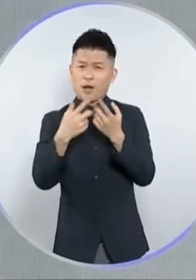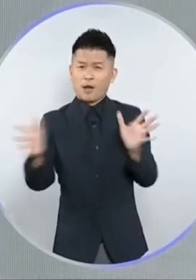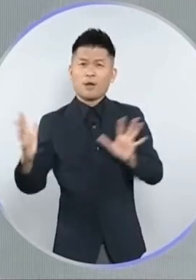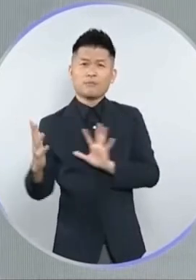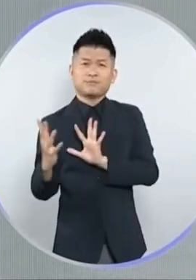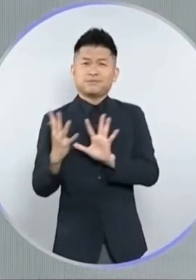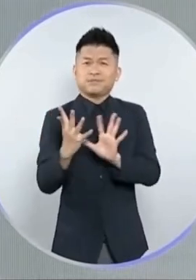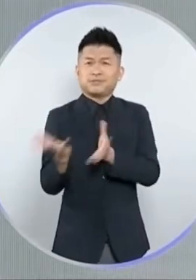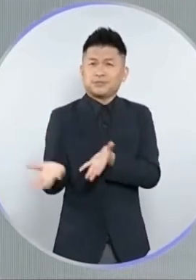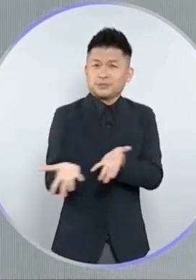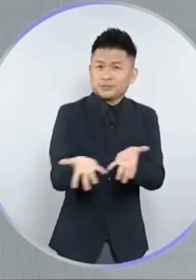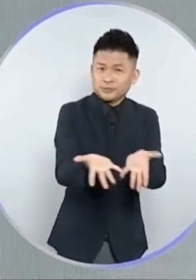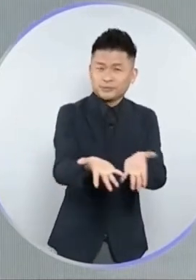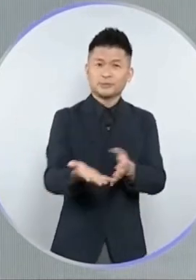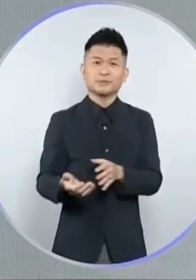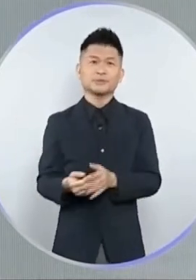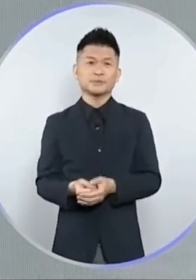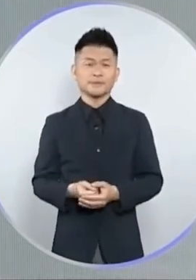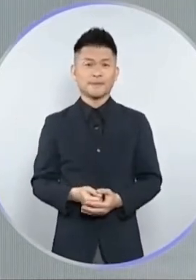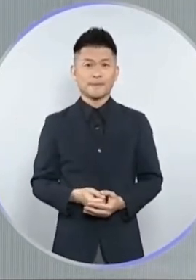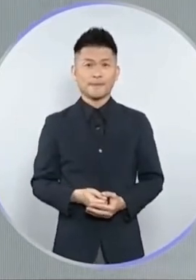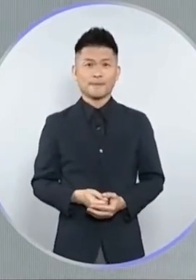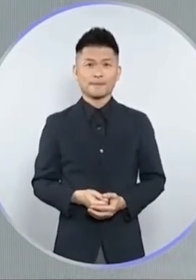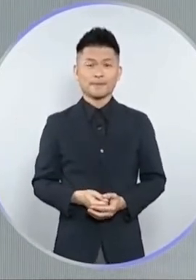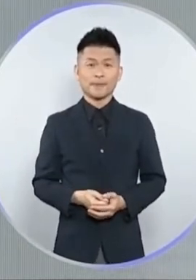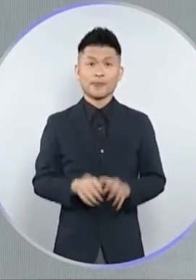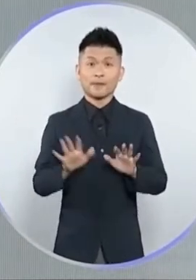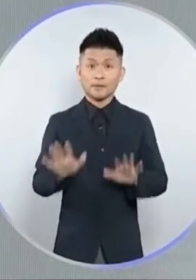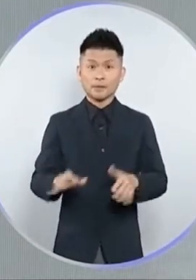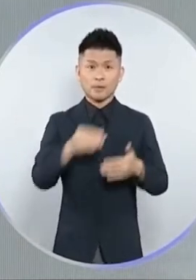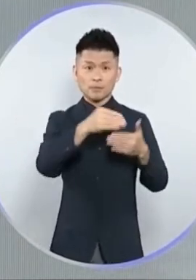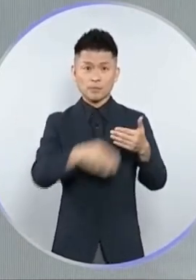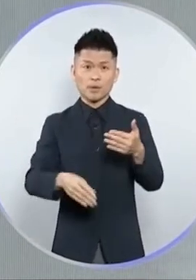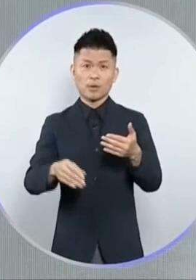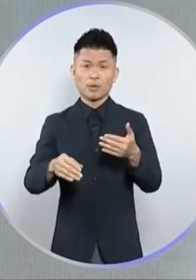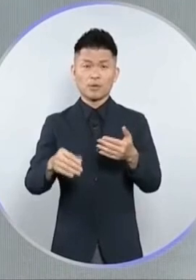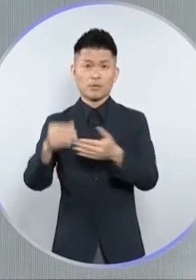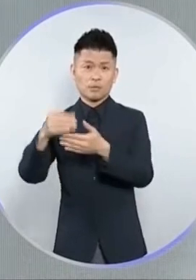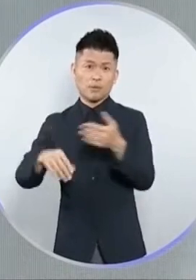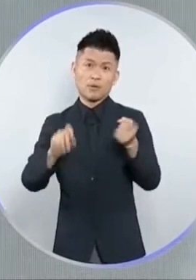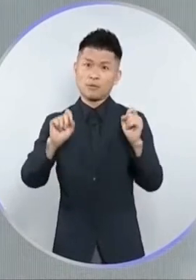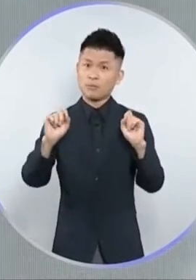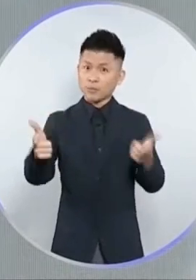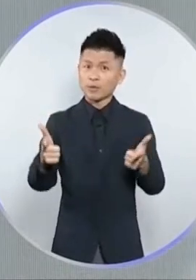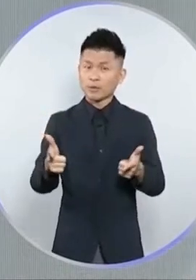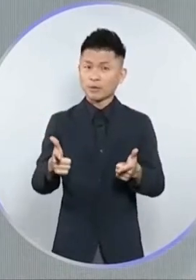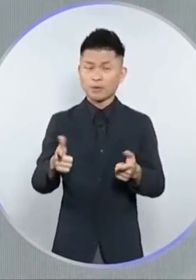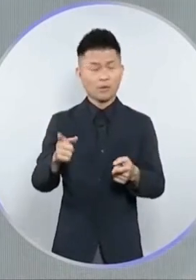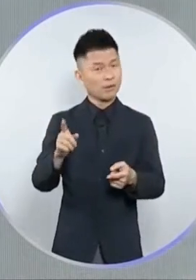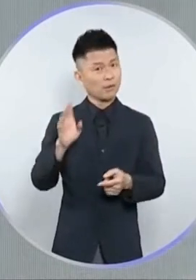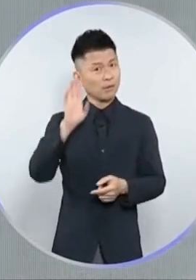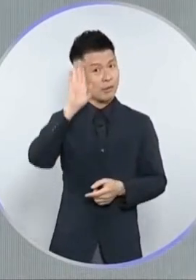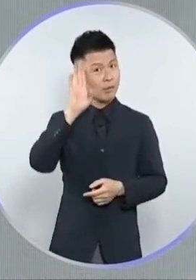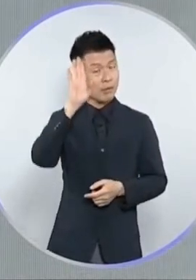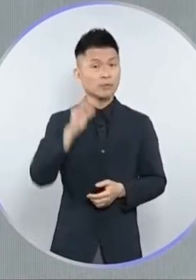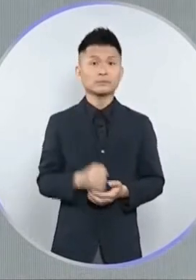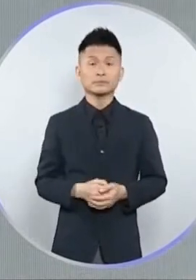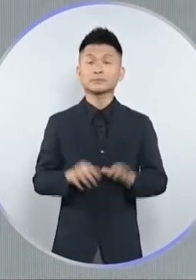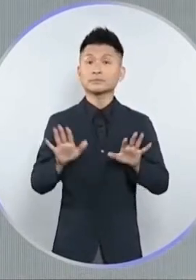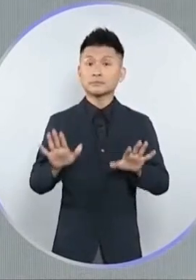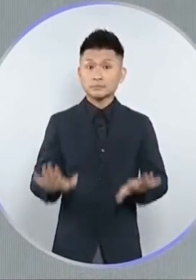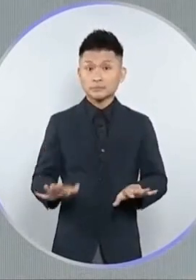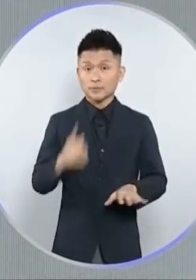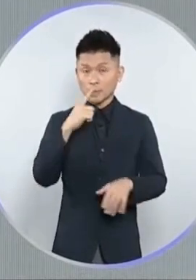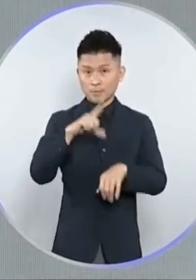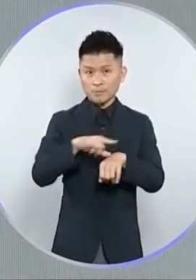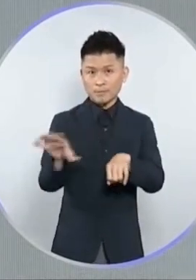送车去遐上。即嘛你这两套标准嘛。今日我特别